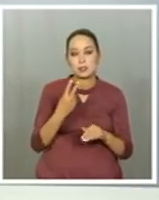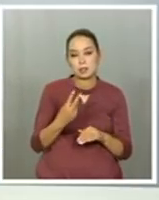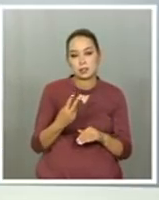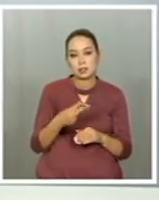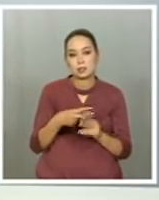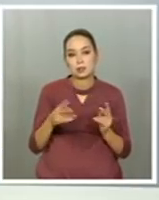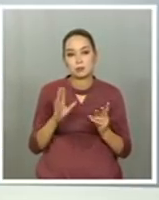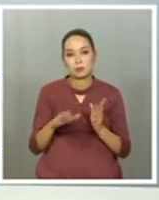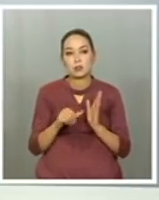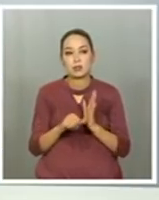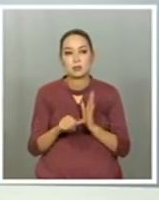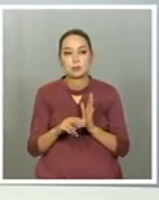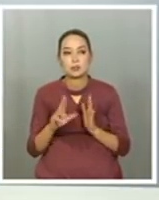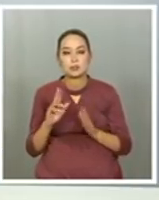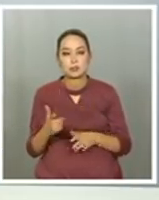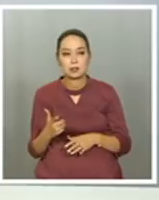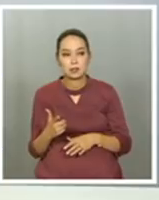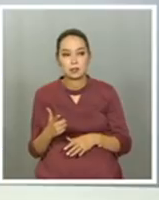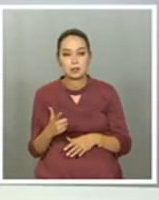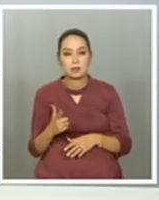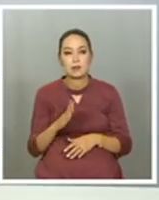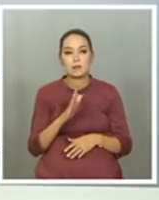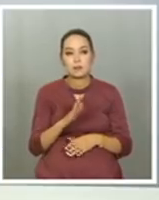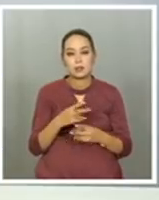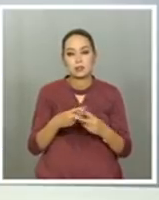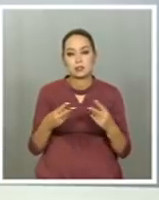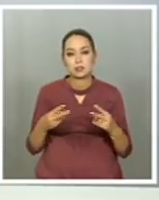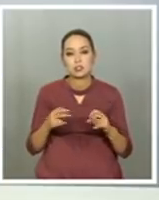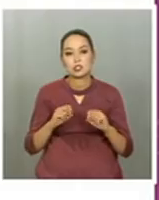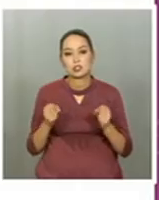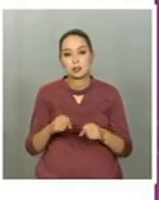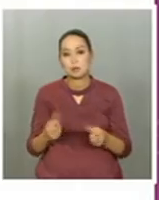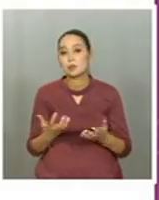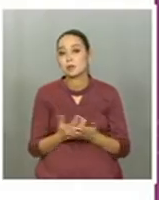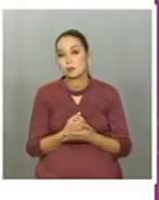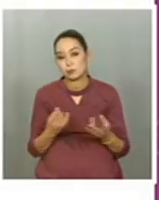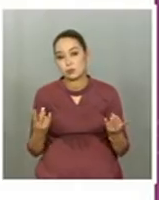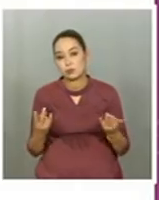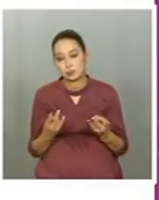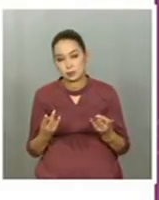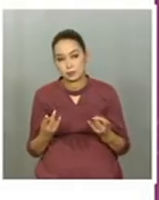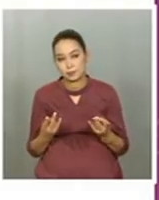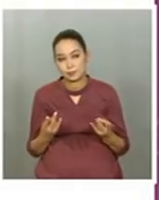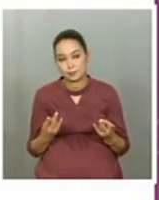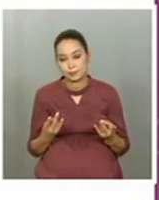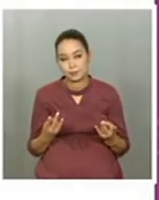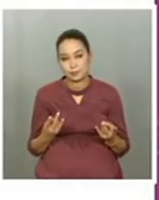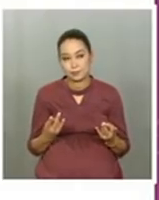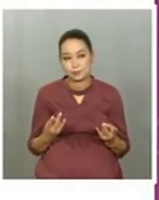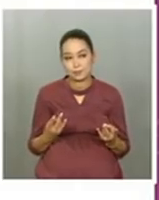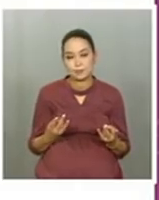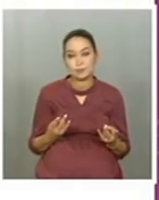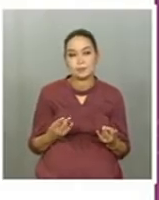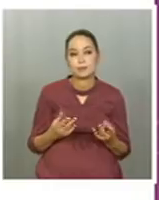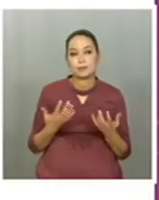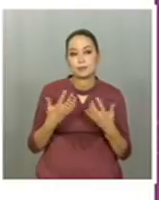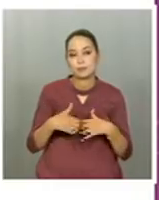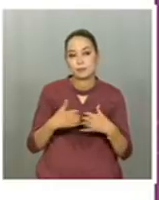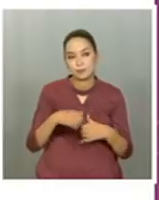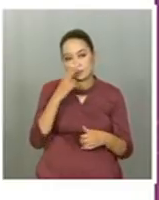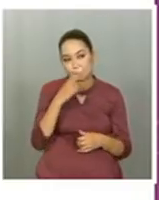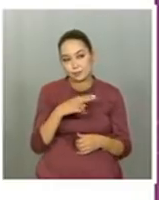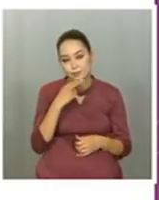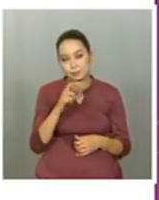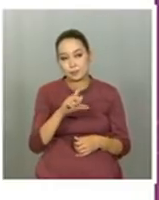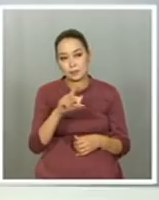тең болады 60 кг. Бізге жылдамдықты табу керек. Сәйкесінше X өсіндегі проекцияларын қарастырып